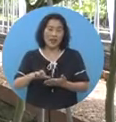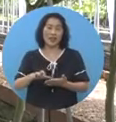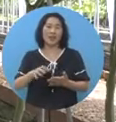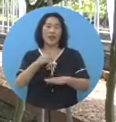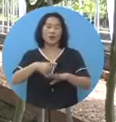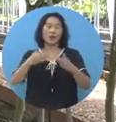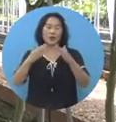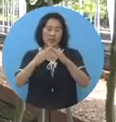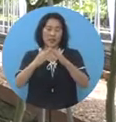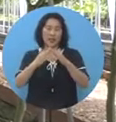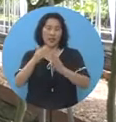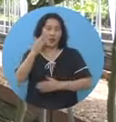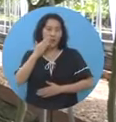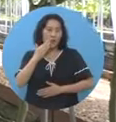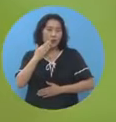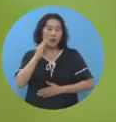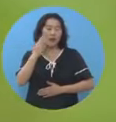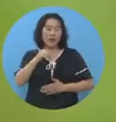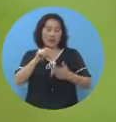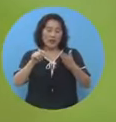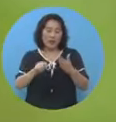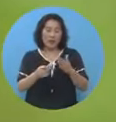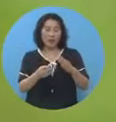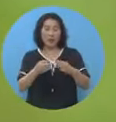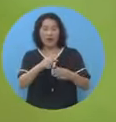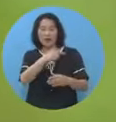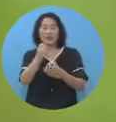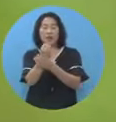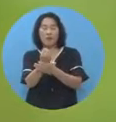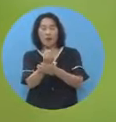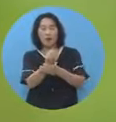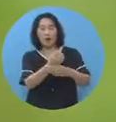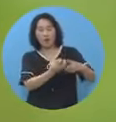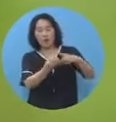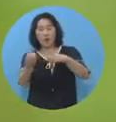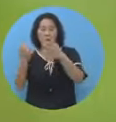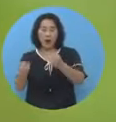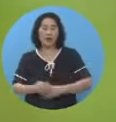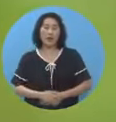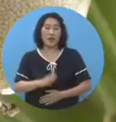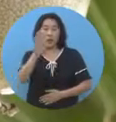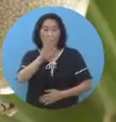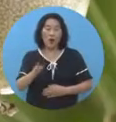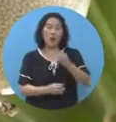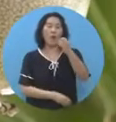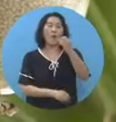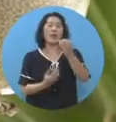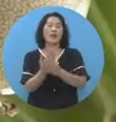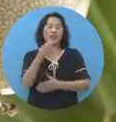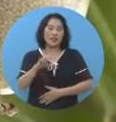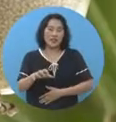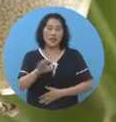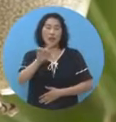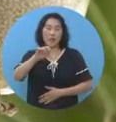전남 담양의 한 과수농가, 푸르른 잎사귀 사이로 탐스러운 열매가 주렁주렁 열렸습니다. 브라질이